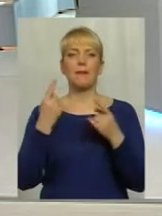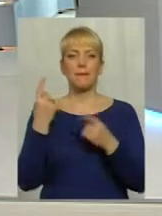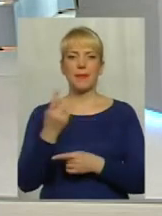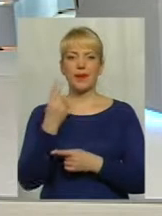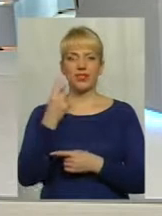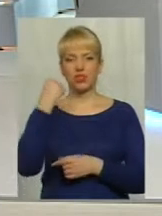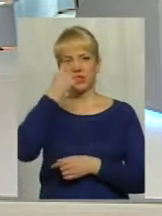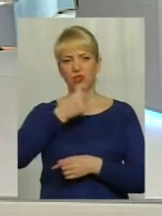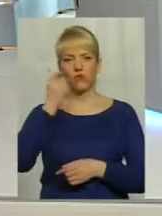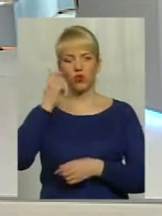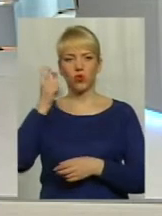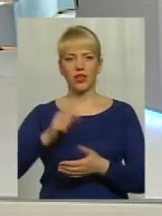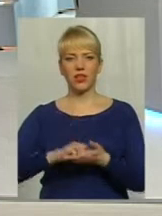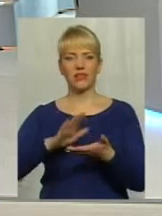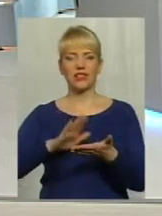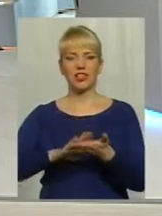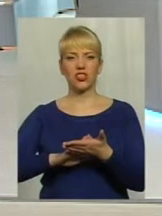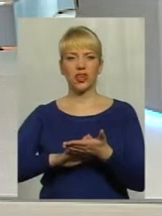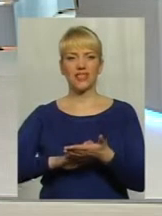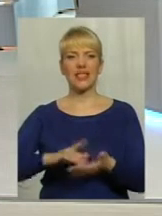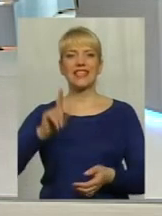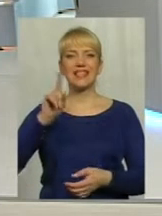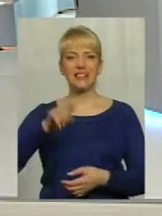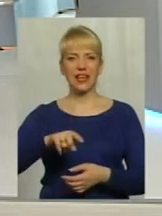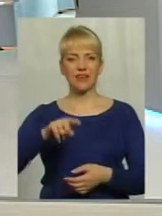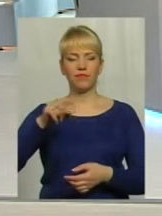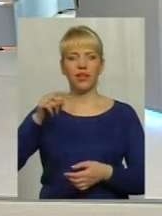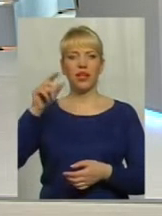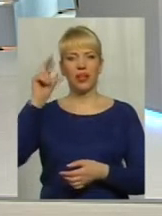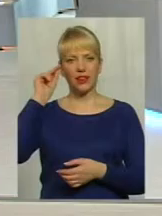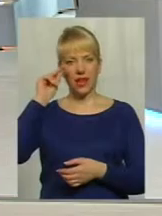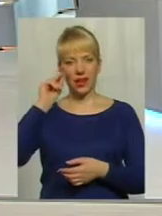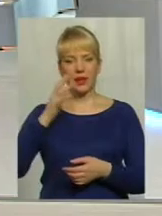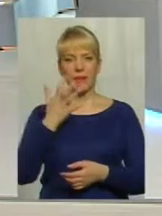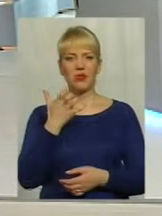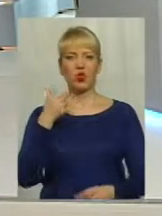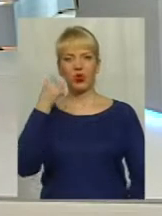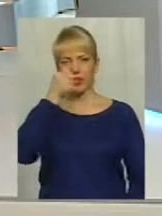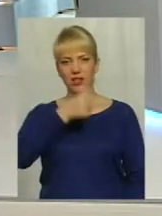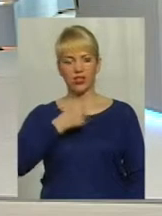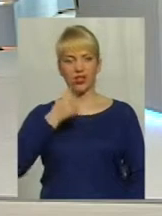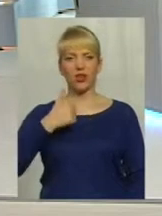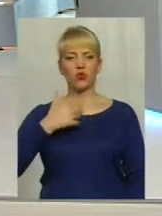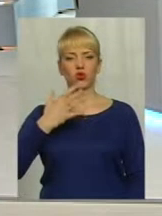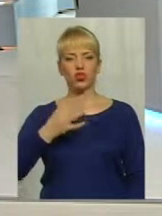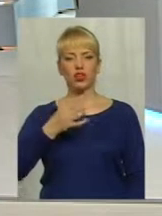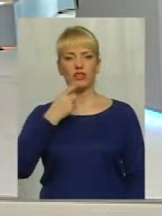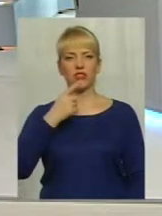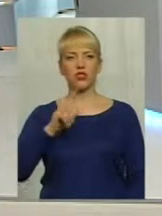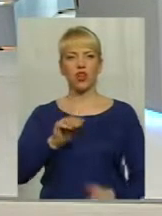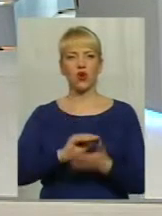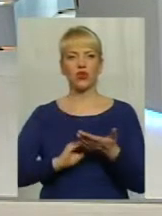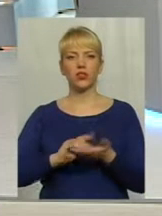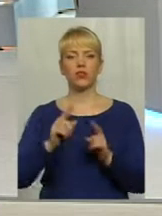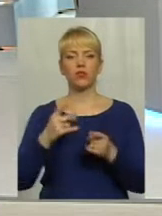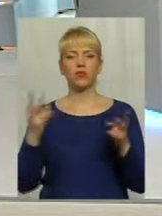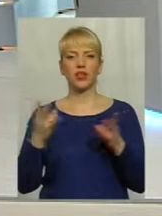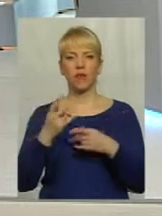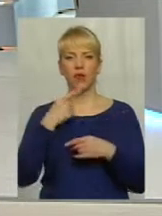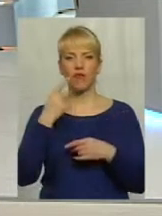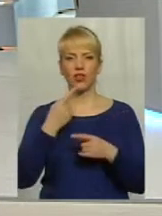в Україні відзначається саме ця дата, 500-річчя. Хочу, щоб ви ще раз наголосили, чому варто